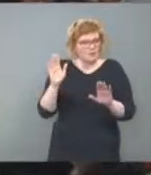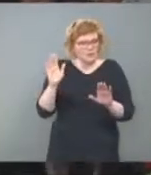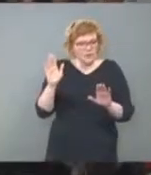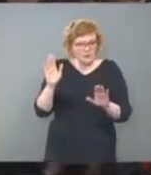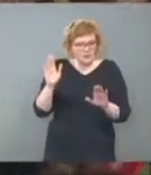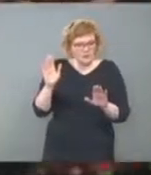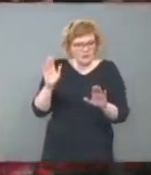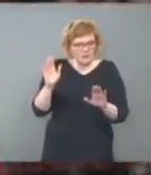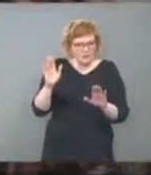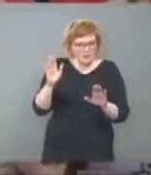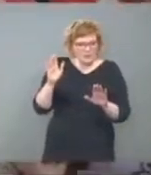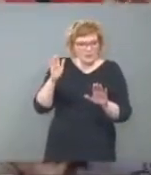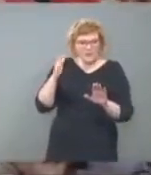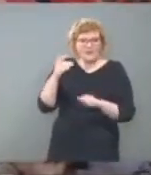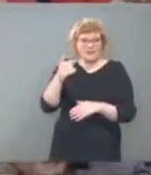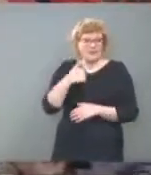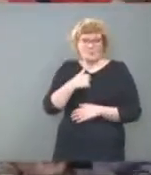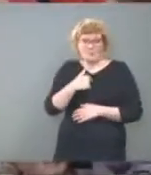Alors,